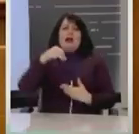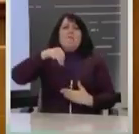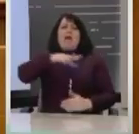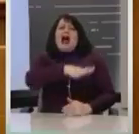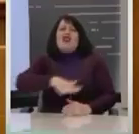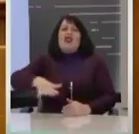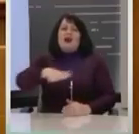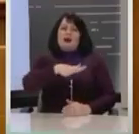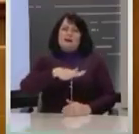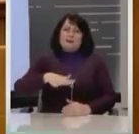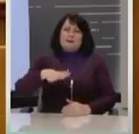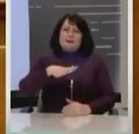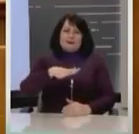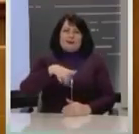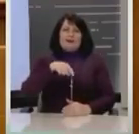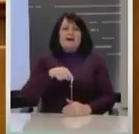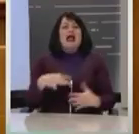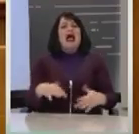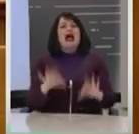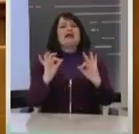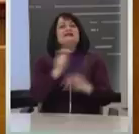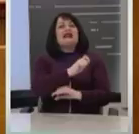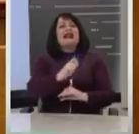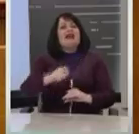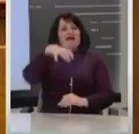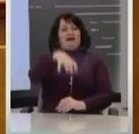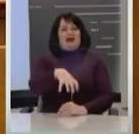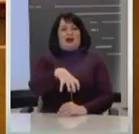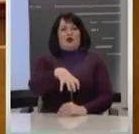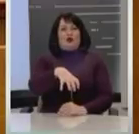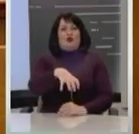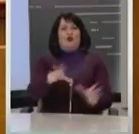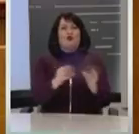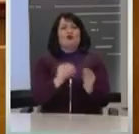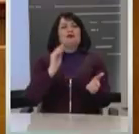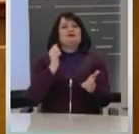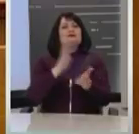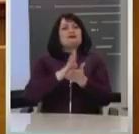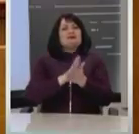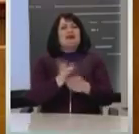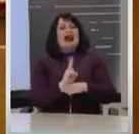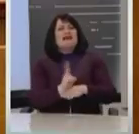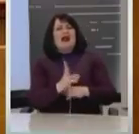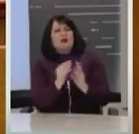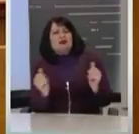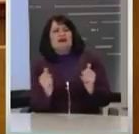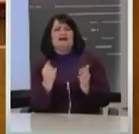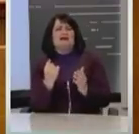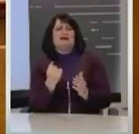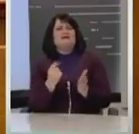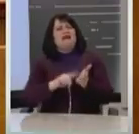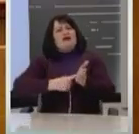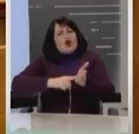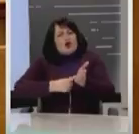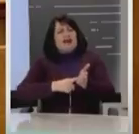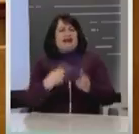ξεκίνησε τη λειτουργία του το αρμόδιο γραφείο για την έκδοση ταυτοτήτων και σχετικών εγγράφων, ώστε